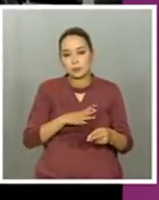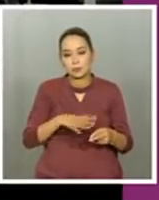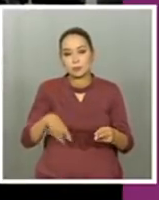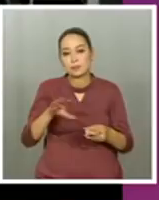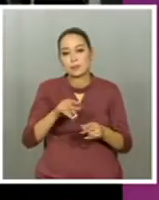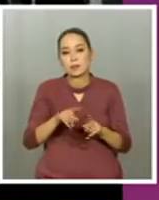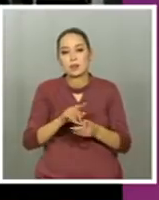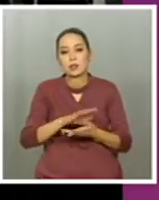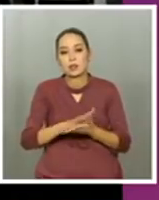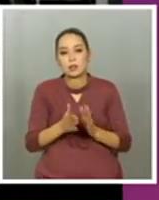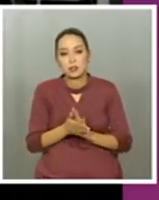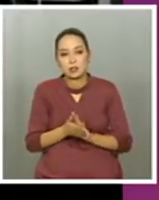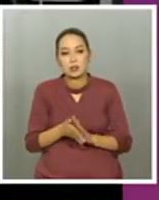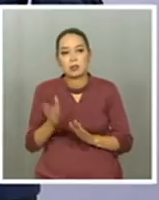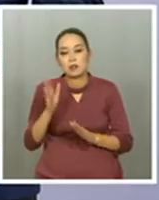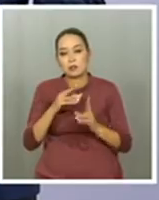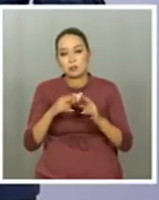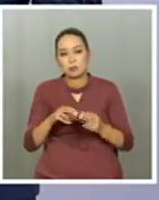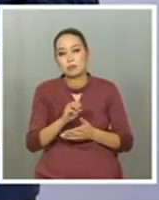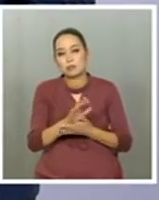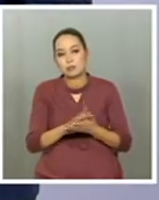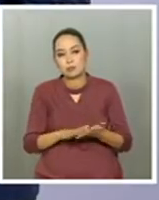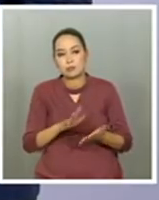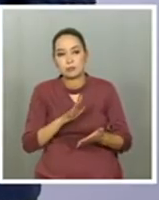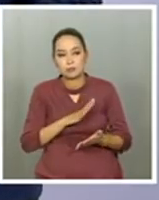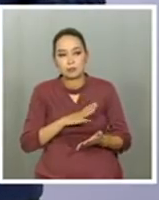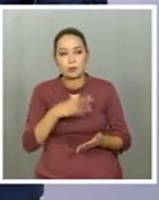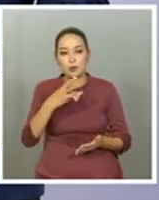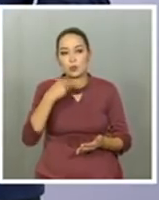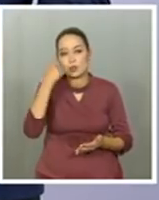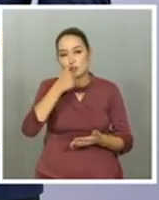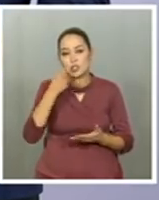қарауы ұлғая берді. 30-шы жылдары жалпы